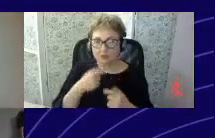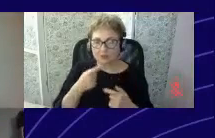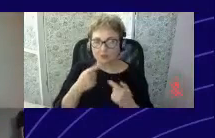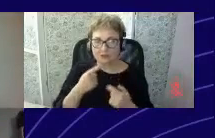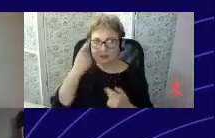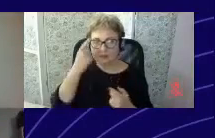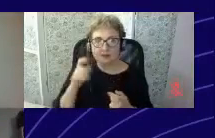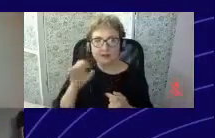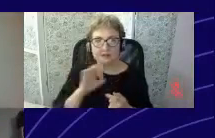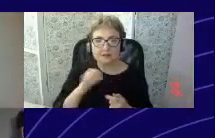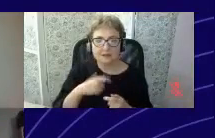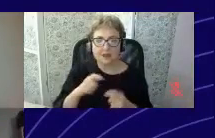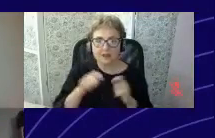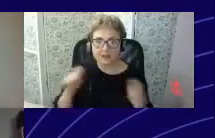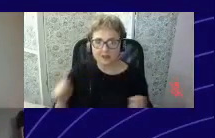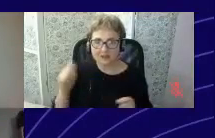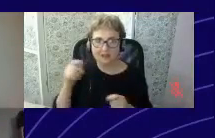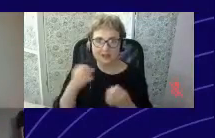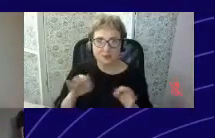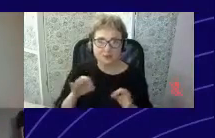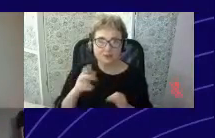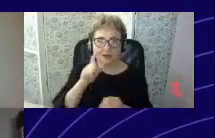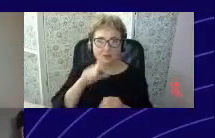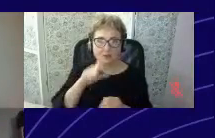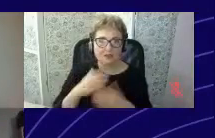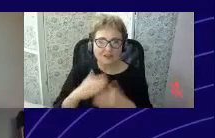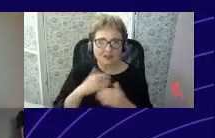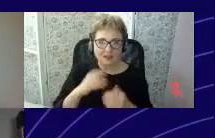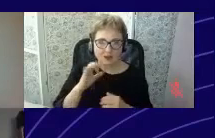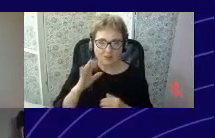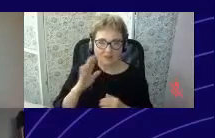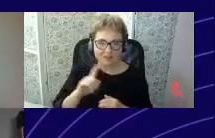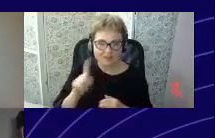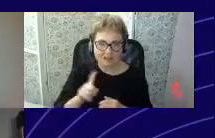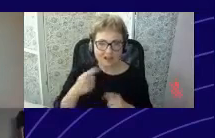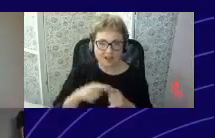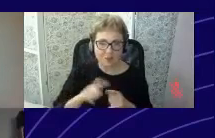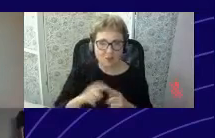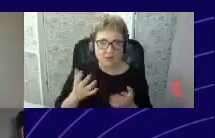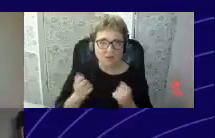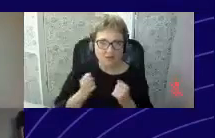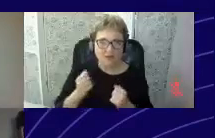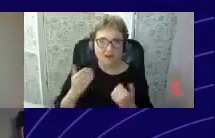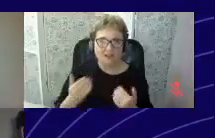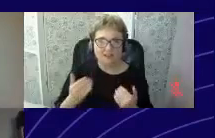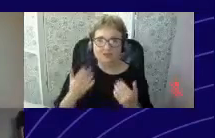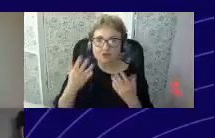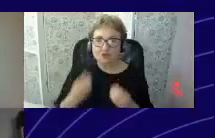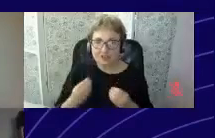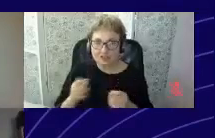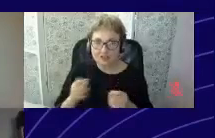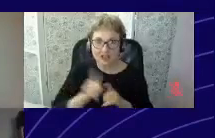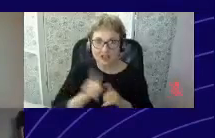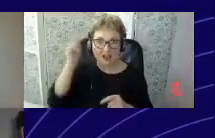как вузы, доступные, открытые для обучения людей с инвалидностью, УВЗ, которые принимают на сегодняшний